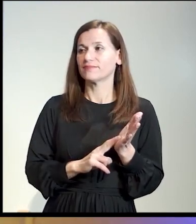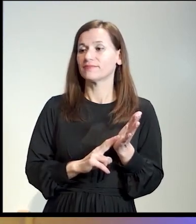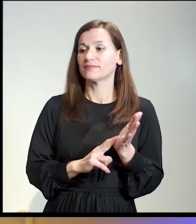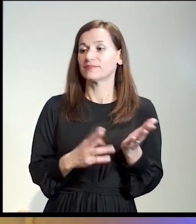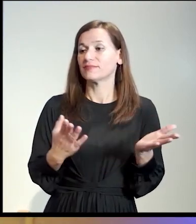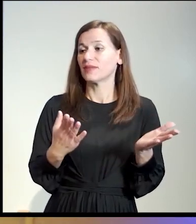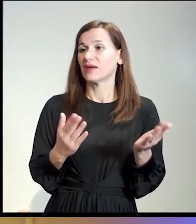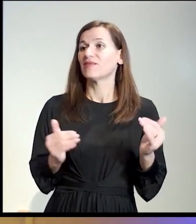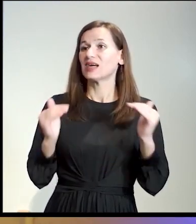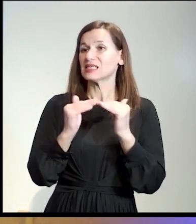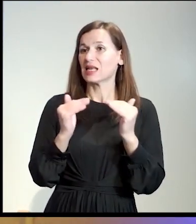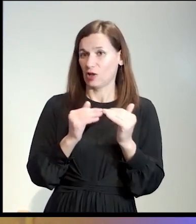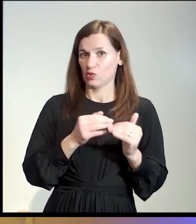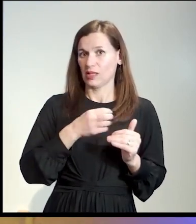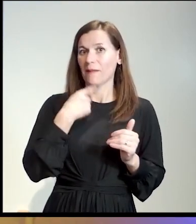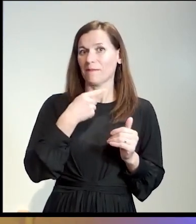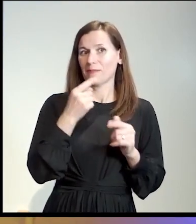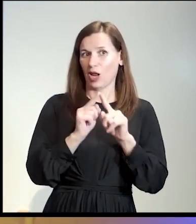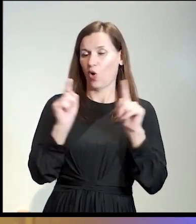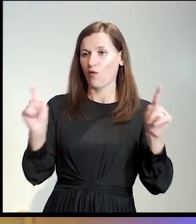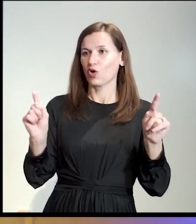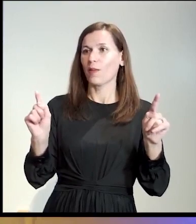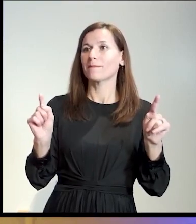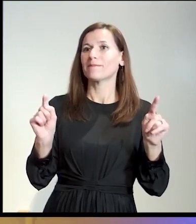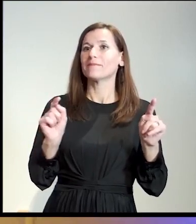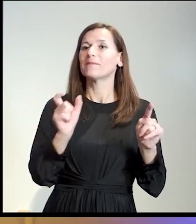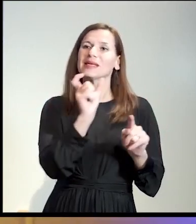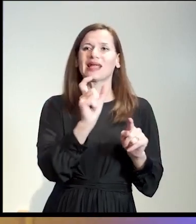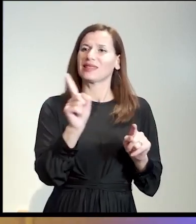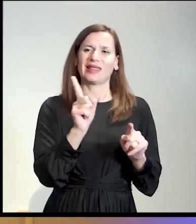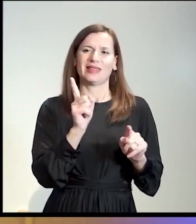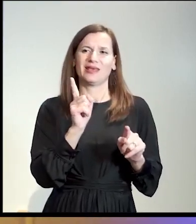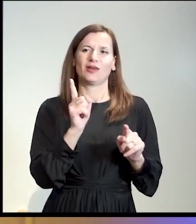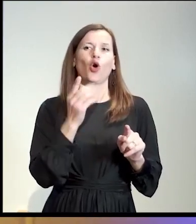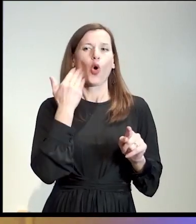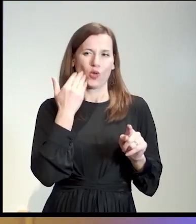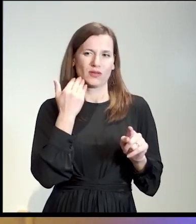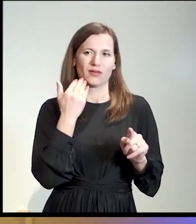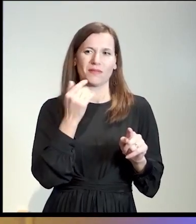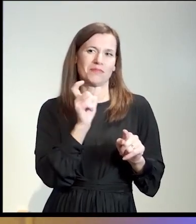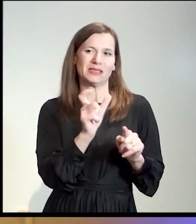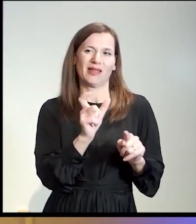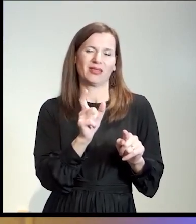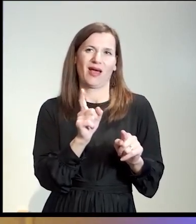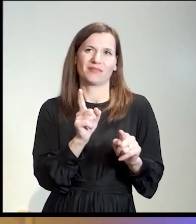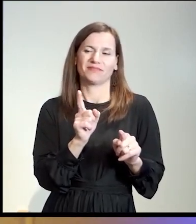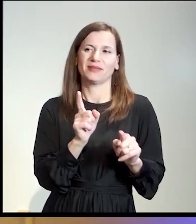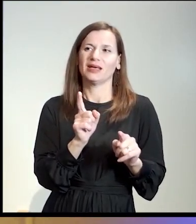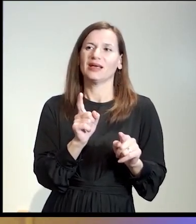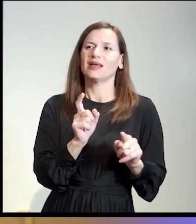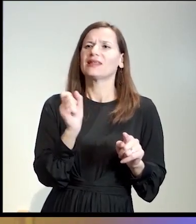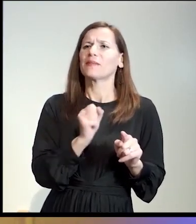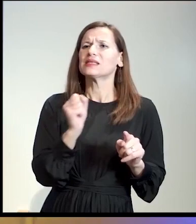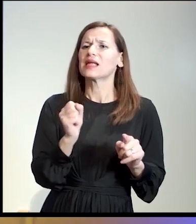v skladu z pregovorom beseda ni konj, od konjske fige vendarle približala bolj